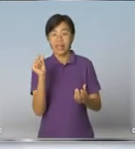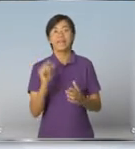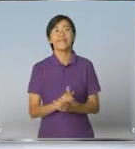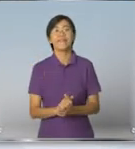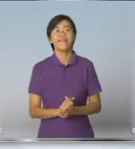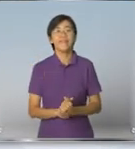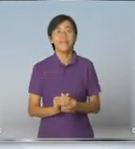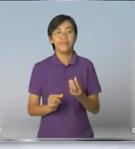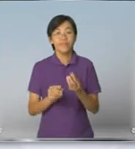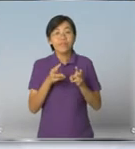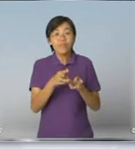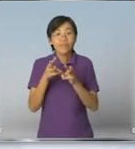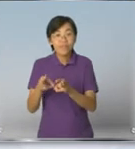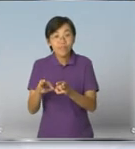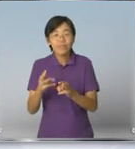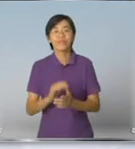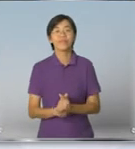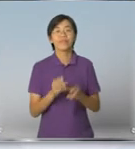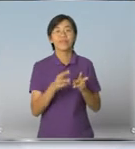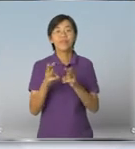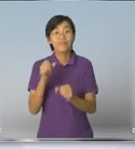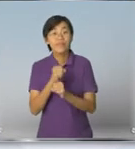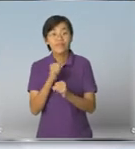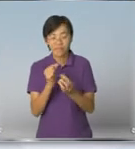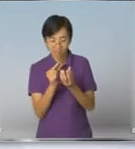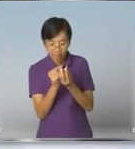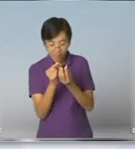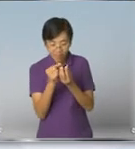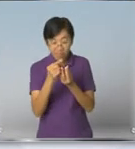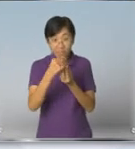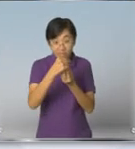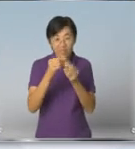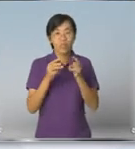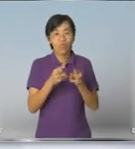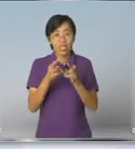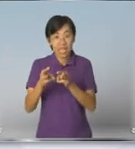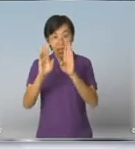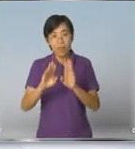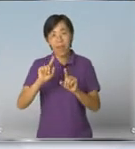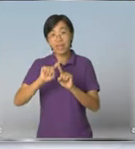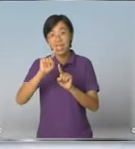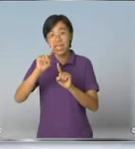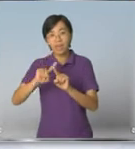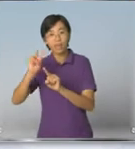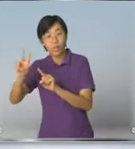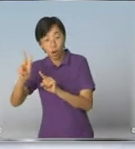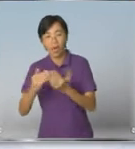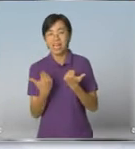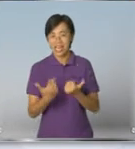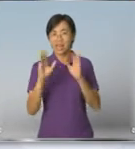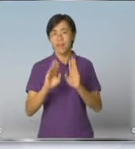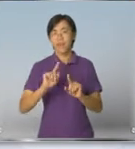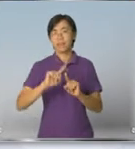าจารย์จะมีเป็นวิธีทำลายช่อม่วง2แบบ ครับ อันนี้แบบที่1